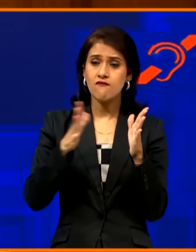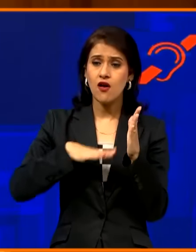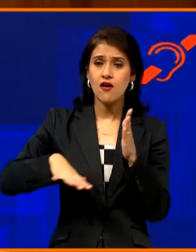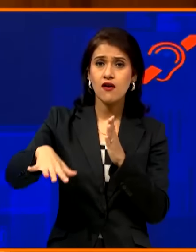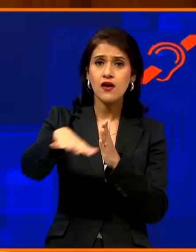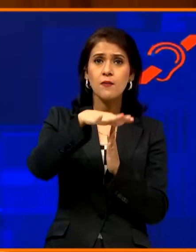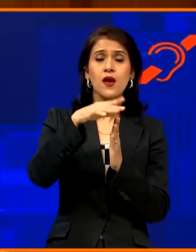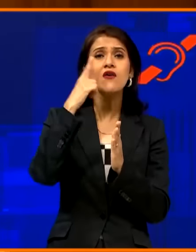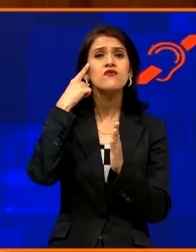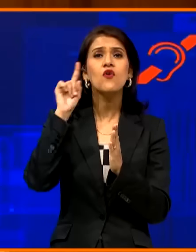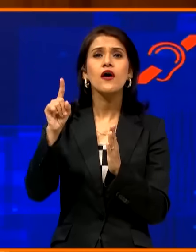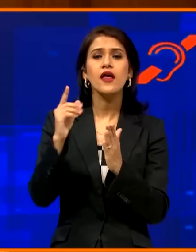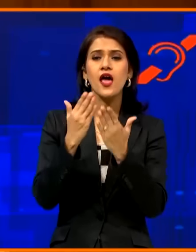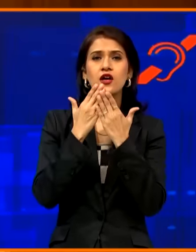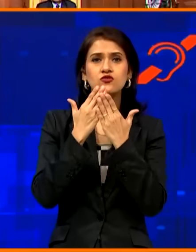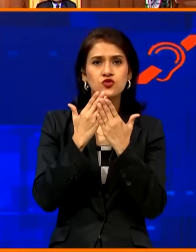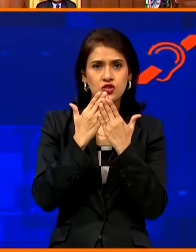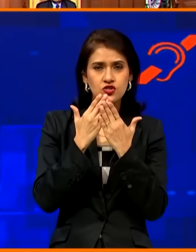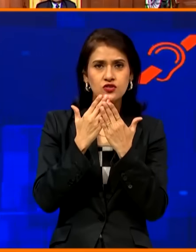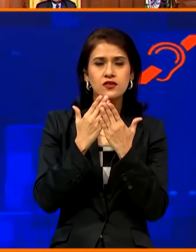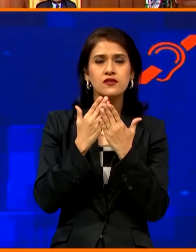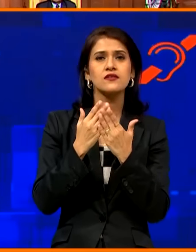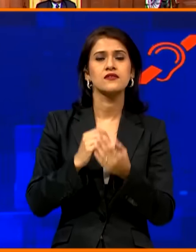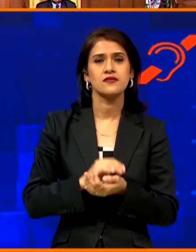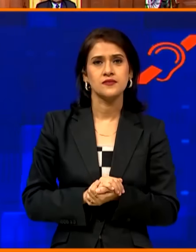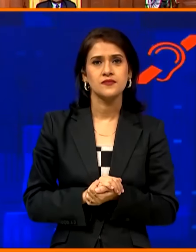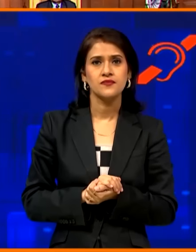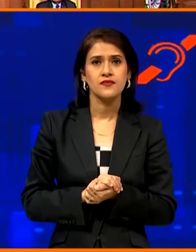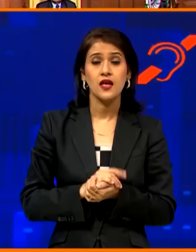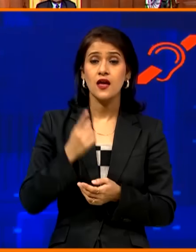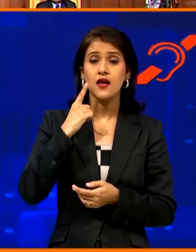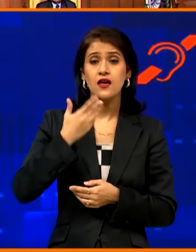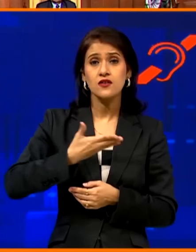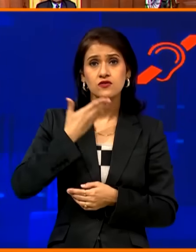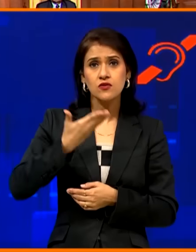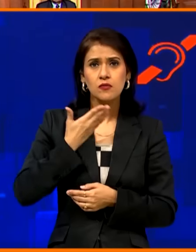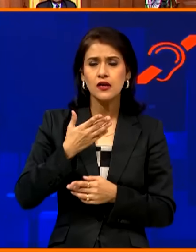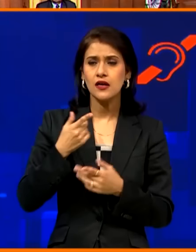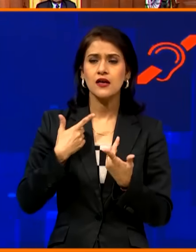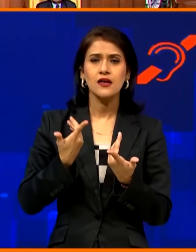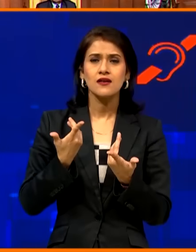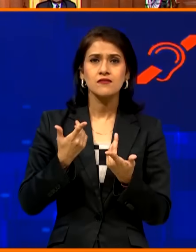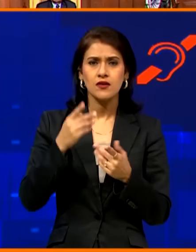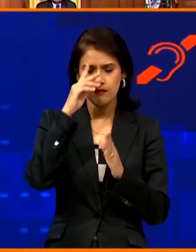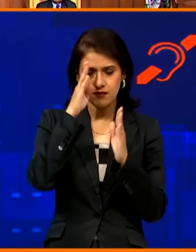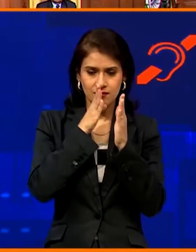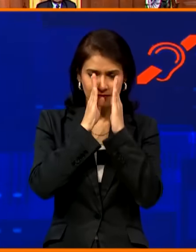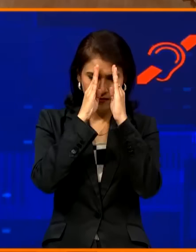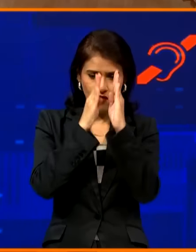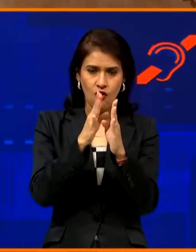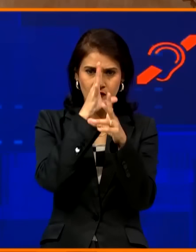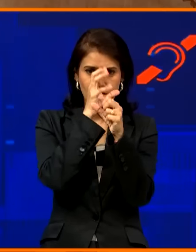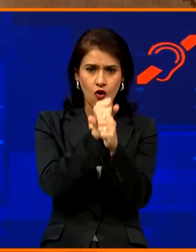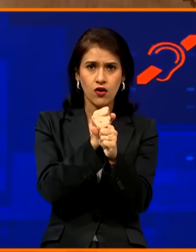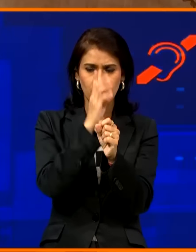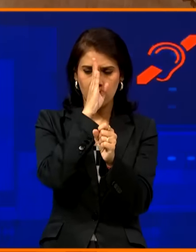जहां पढ़ने पढ़ाने के अलावा डिस्ट्रक्शन वाली चीजों से बचाना है इसको तो आप मान